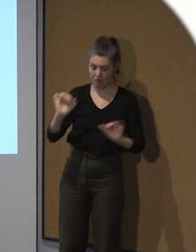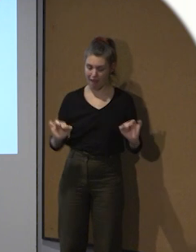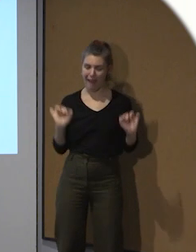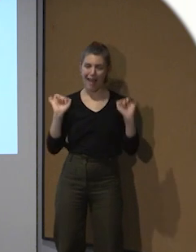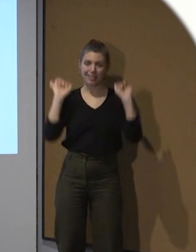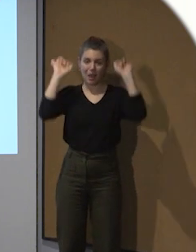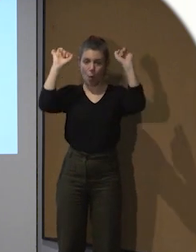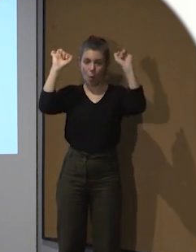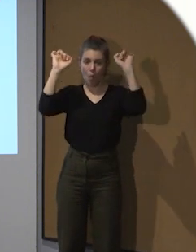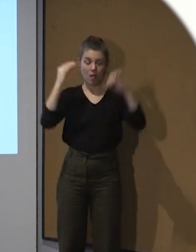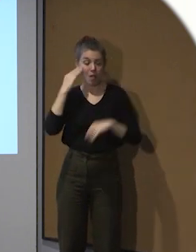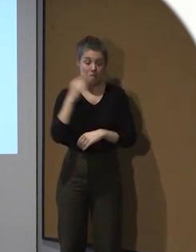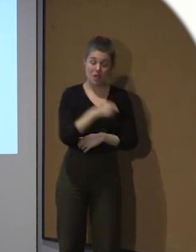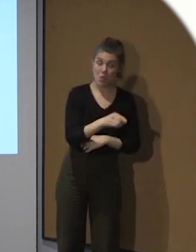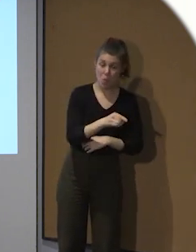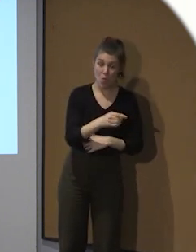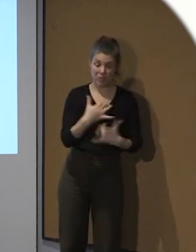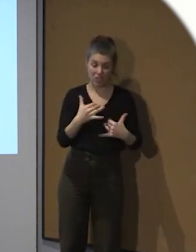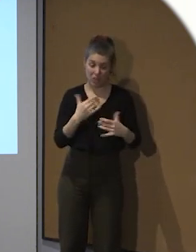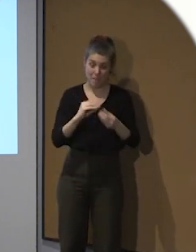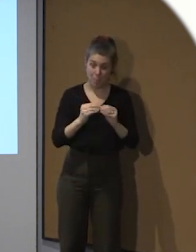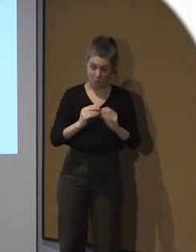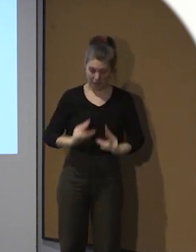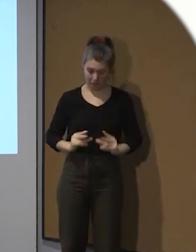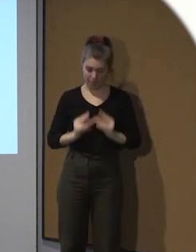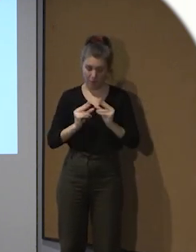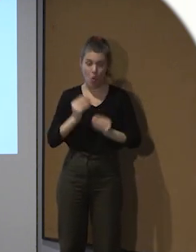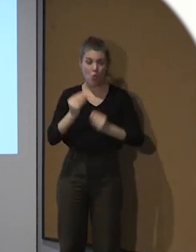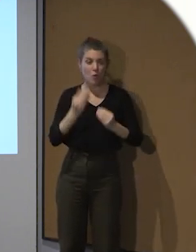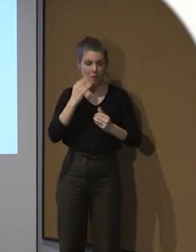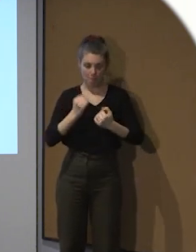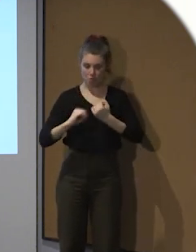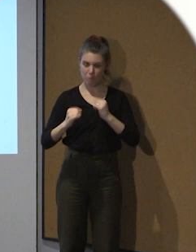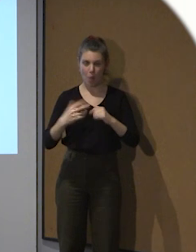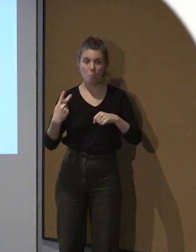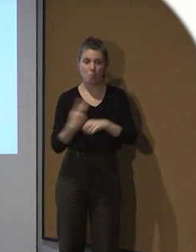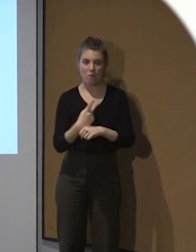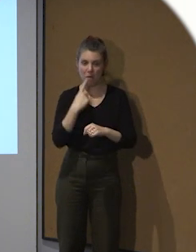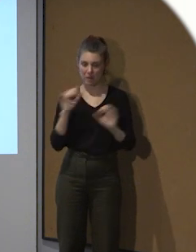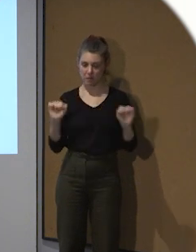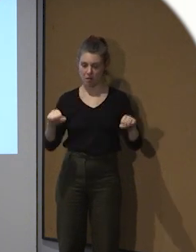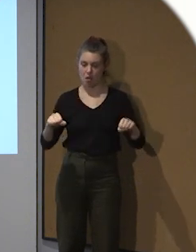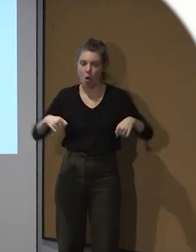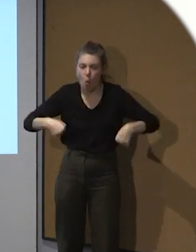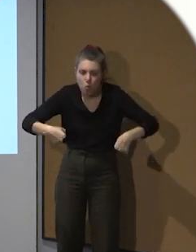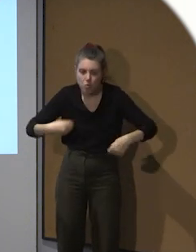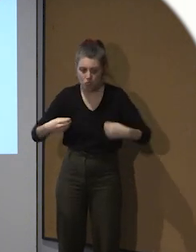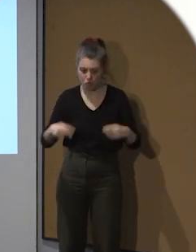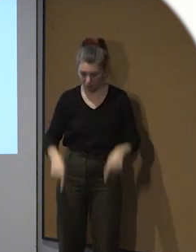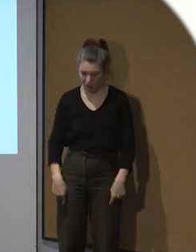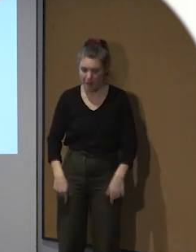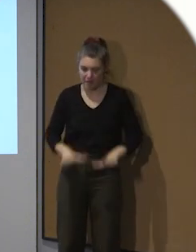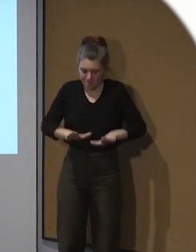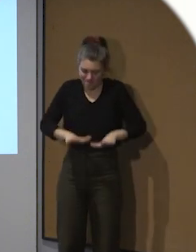appelle en SIFO, c'est-à-dire totalement enroulé, ou si on se met sur la pointe des pieds, il y a plus de risque de se blesser au niveau du dos, plutôt que si on travaille bien l'appui,